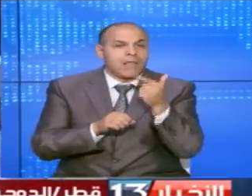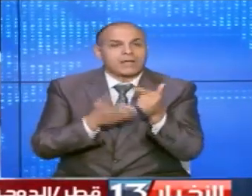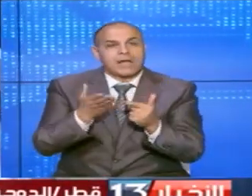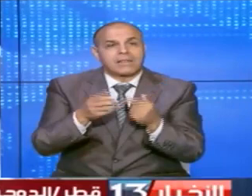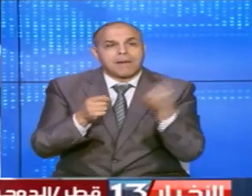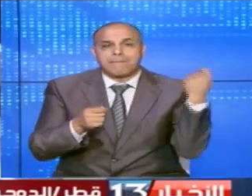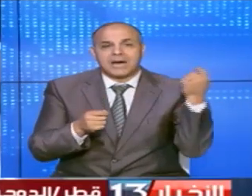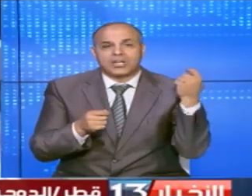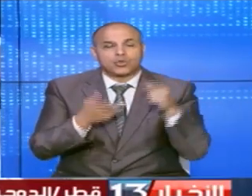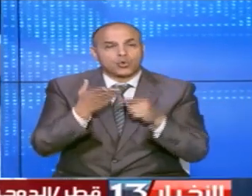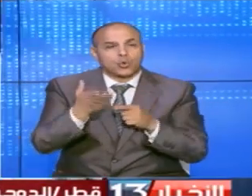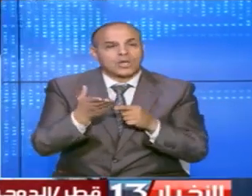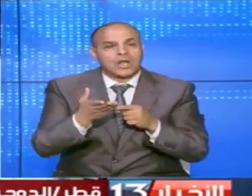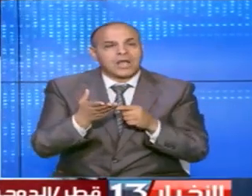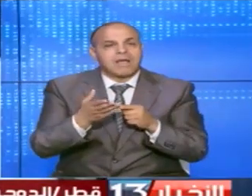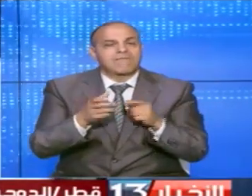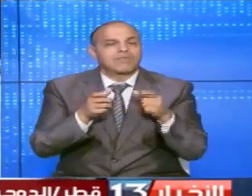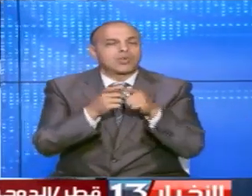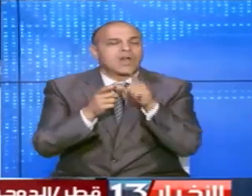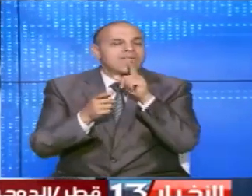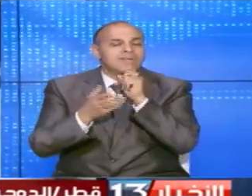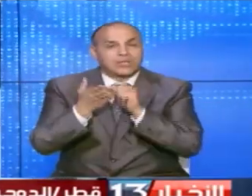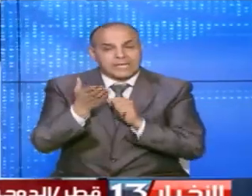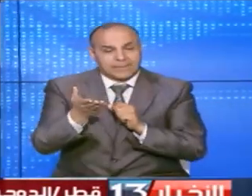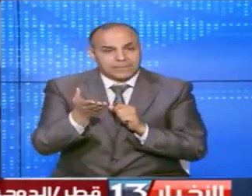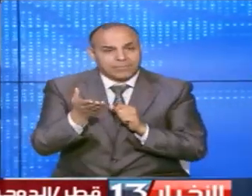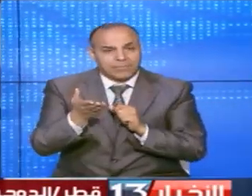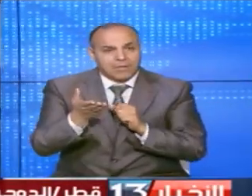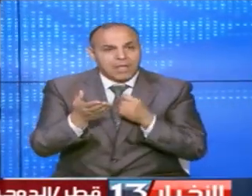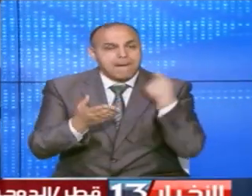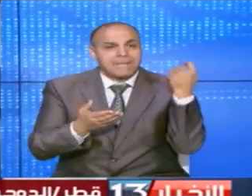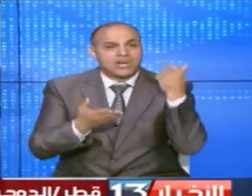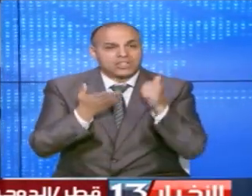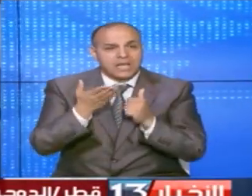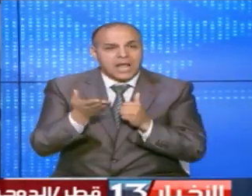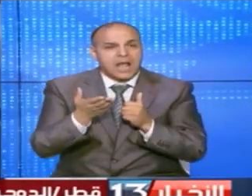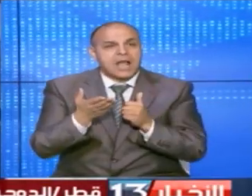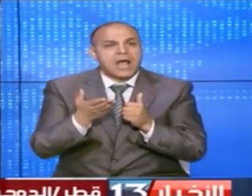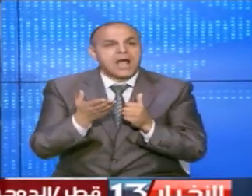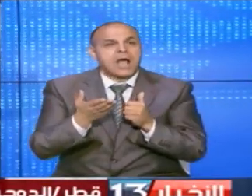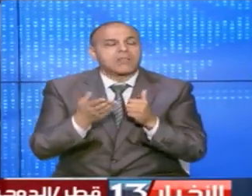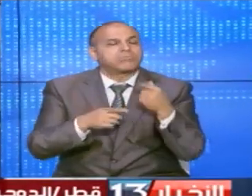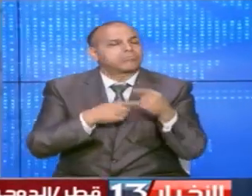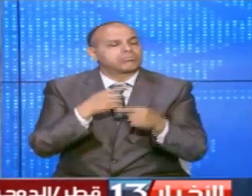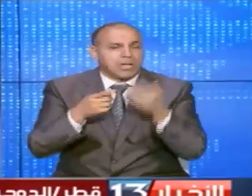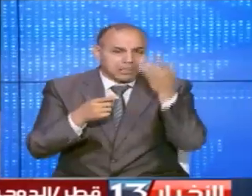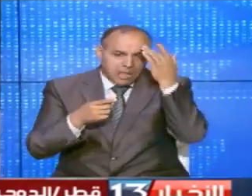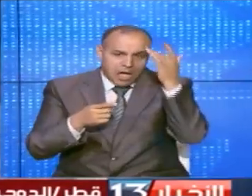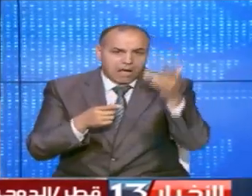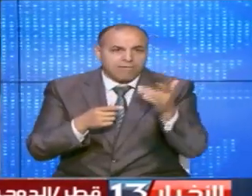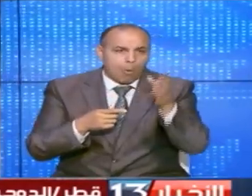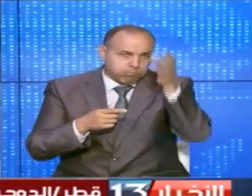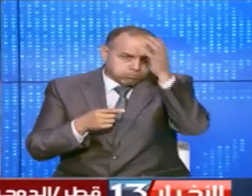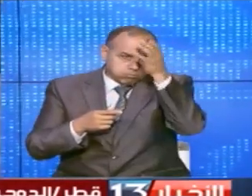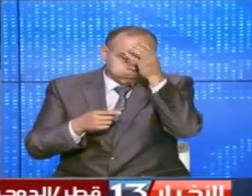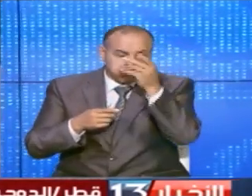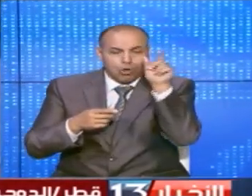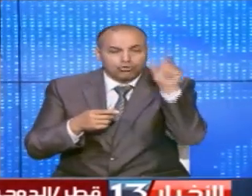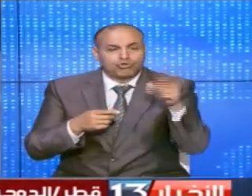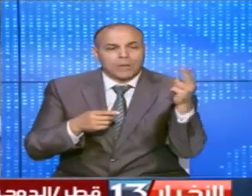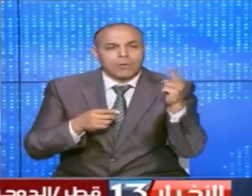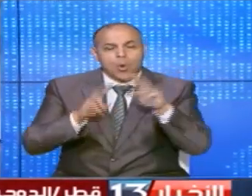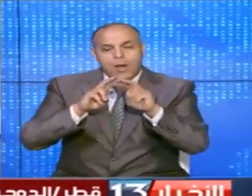مهرجان كثار للروايه العربيه بالدوحه هذا المهرجان الذي بات منتدى ثقافيا للادباء والاكاديميين